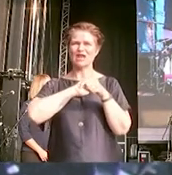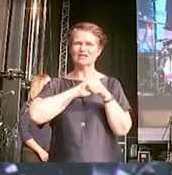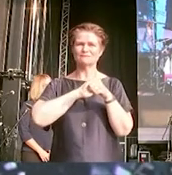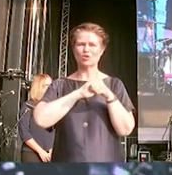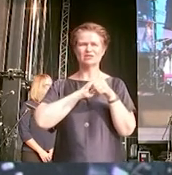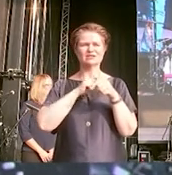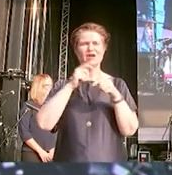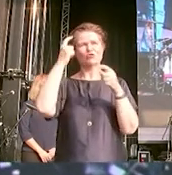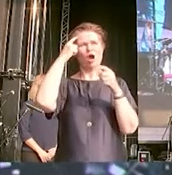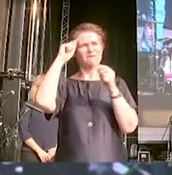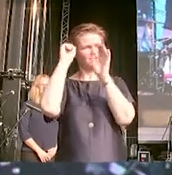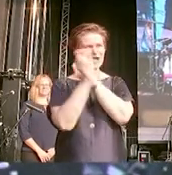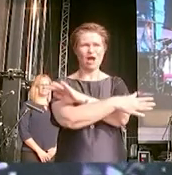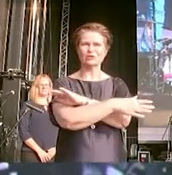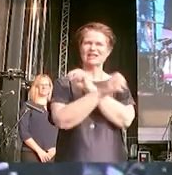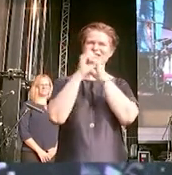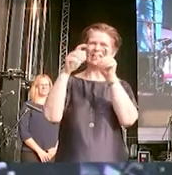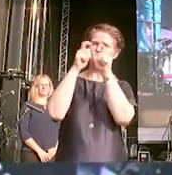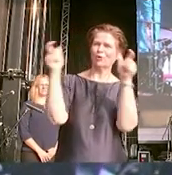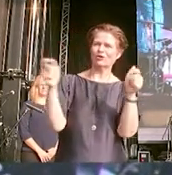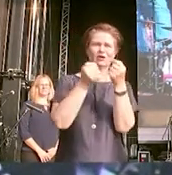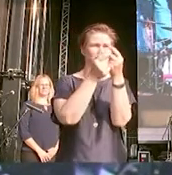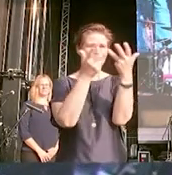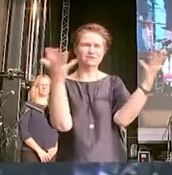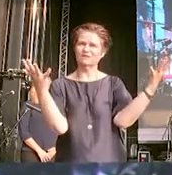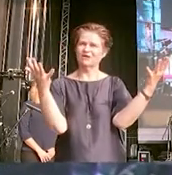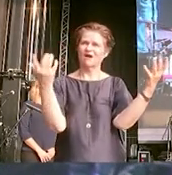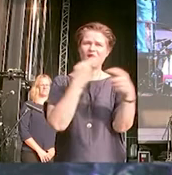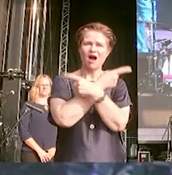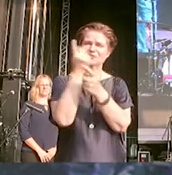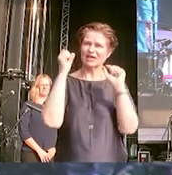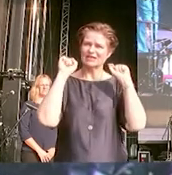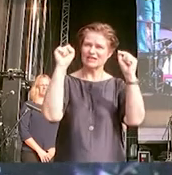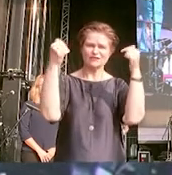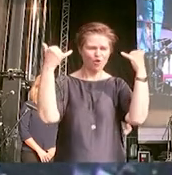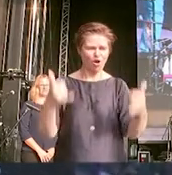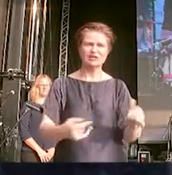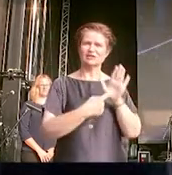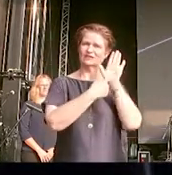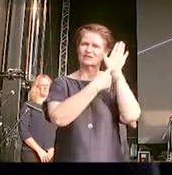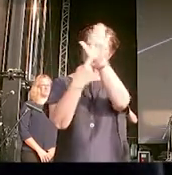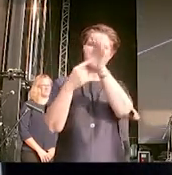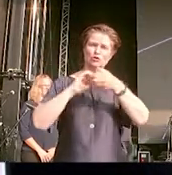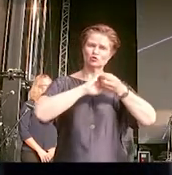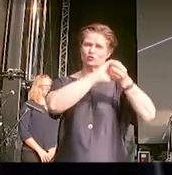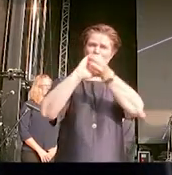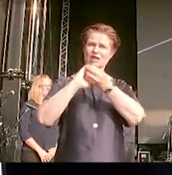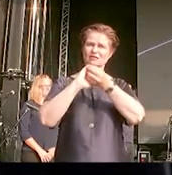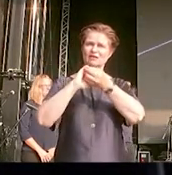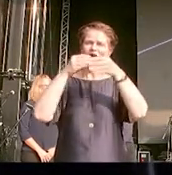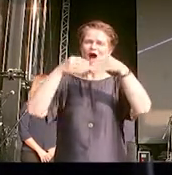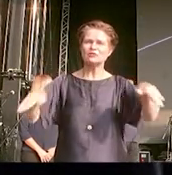Nationalismus raus aus den Köpfen, Seebrücke und vielen anderen Tollen setzen wir heute ein Zeichen für Solidarität und gegen